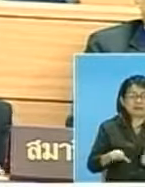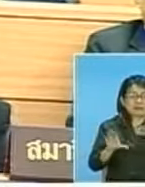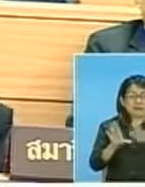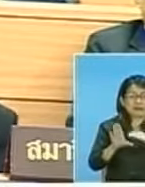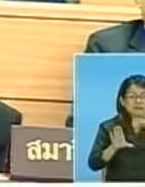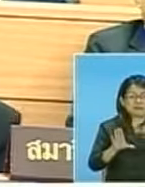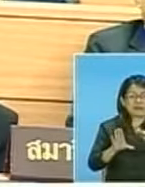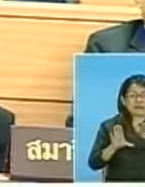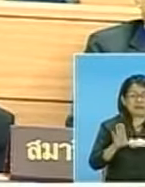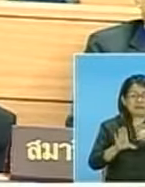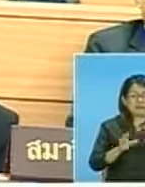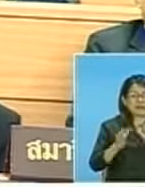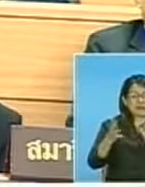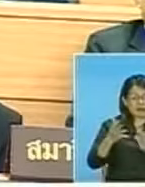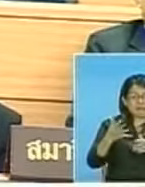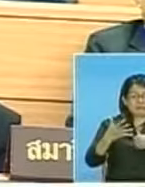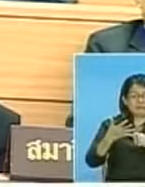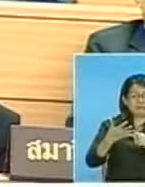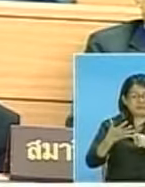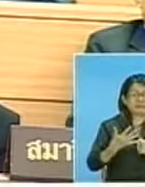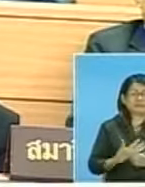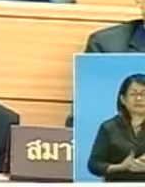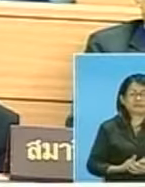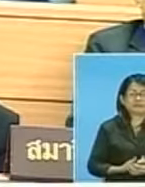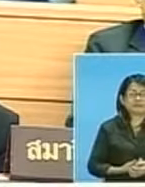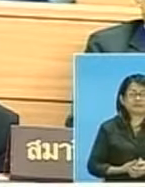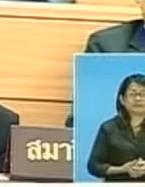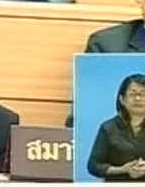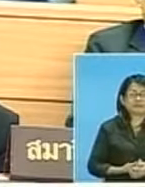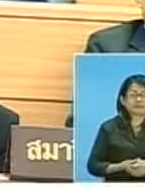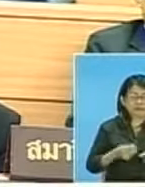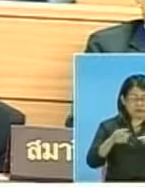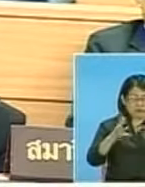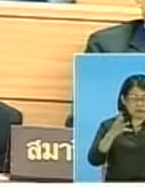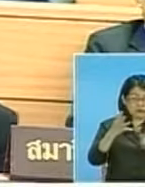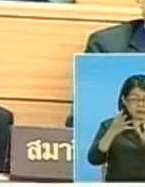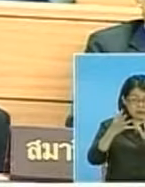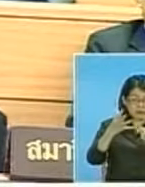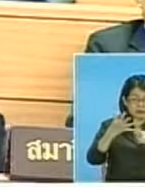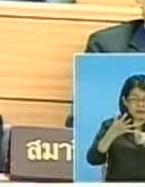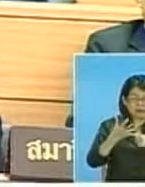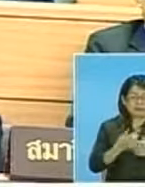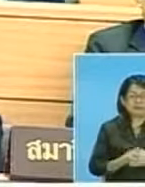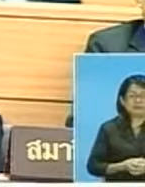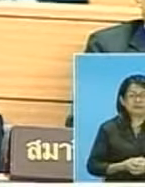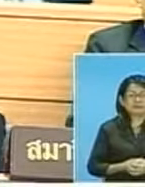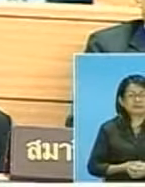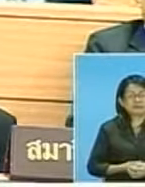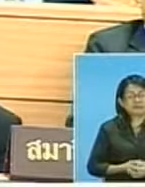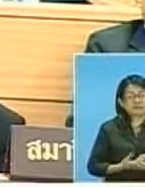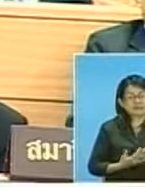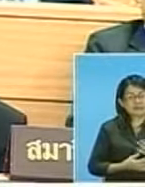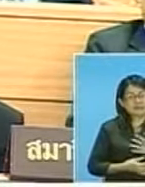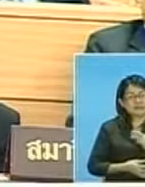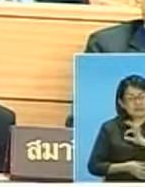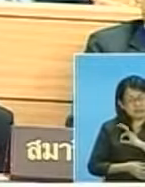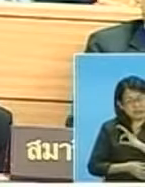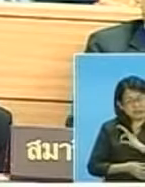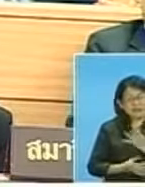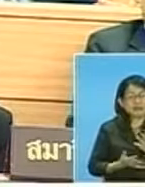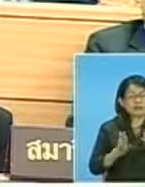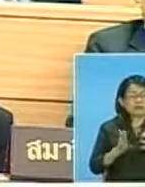มัครรับเลือกตั้งเป็นส.ส.ร.อีกกลุ่มหนึ่งนะครับคือขอให้เพิ่มเป็นวงเล็บ5ก็คือสมาชิกหรือผู้ดำรงตำแหน่งในพรรค